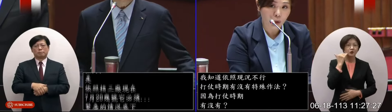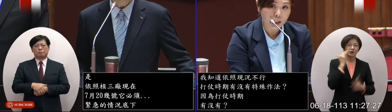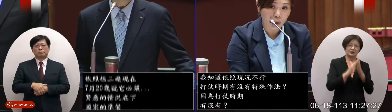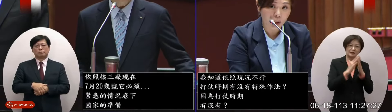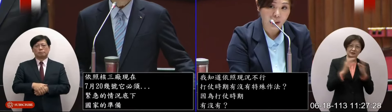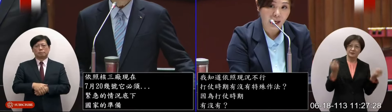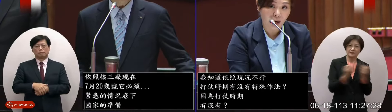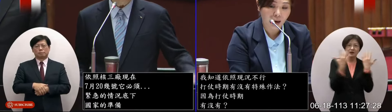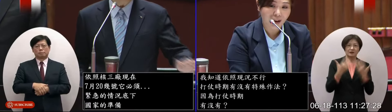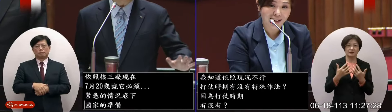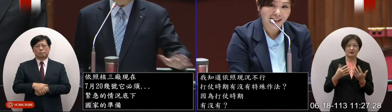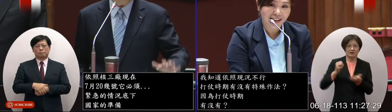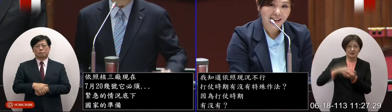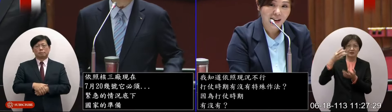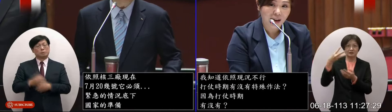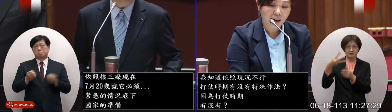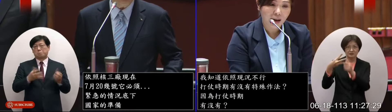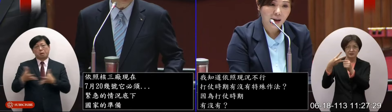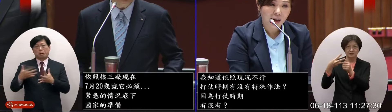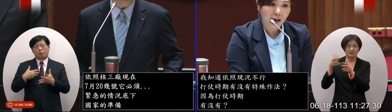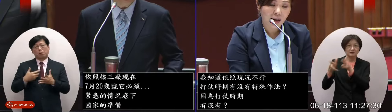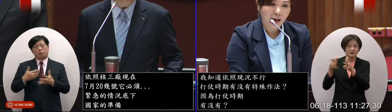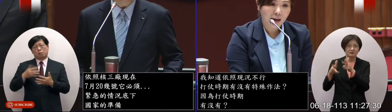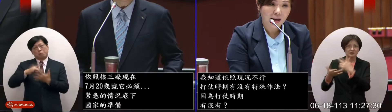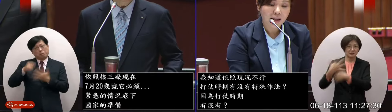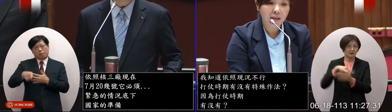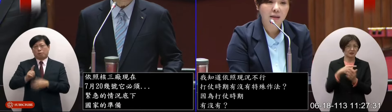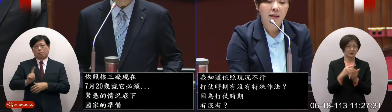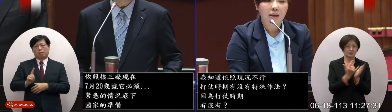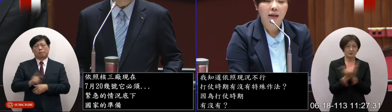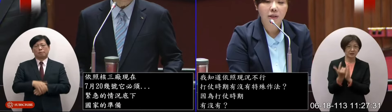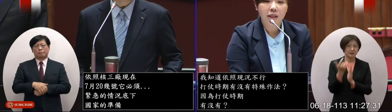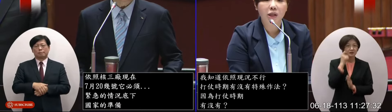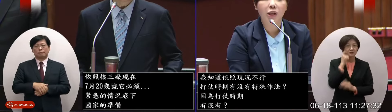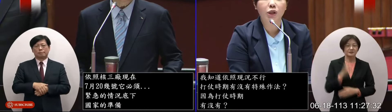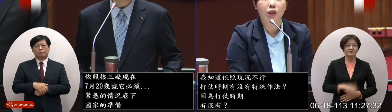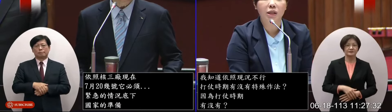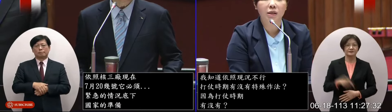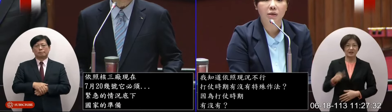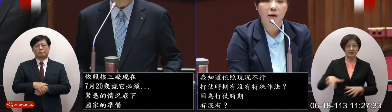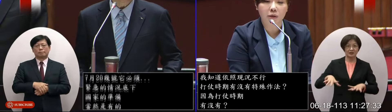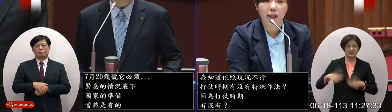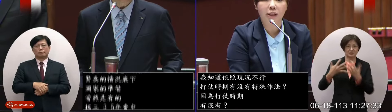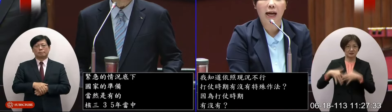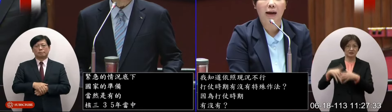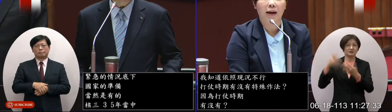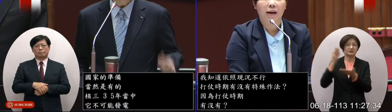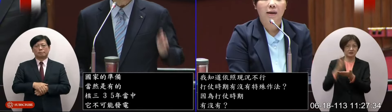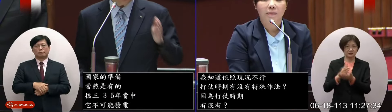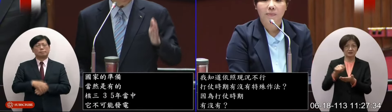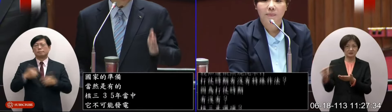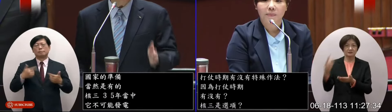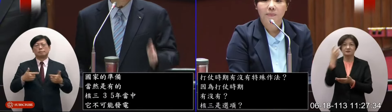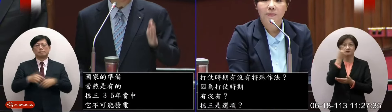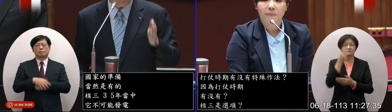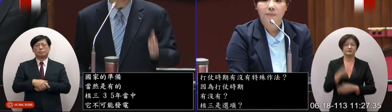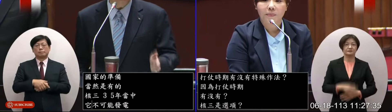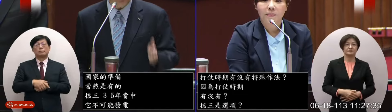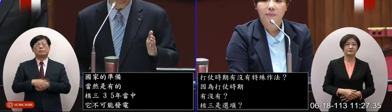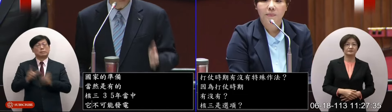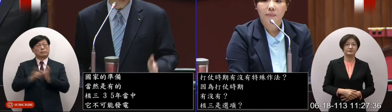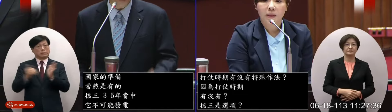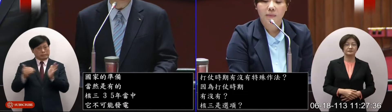会是选项。 它没有办法发电，怎么会是选项呢？ 它是先停机，然后检查。 不是，是时